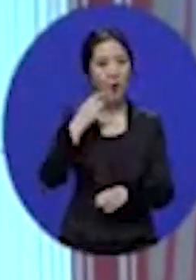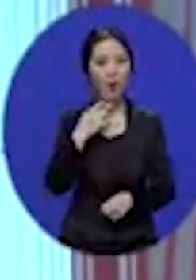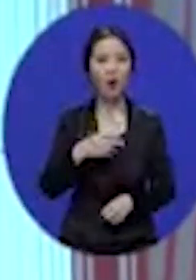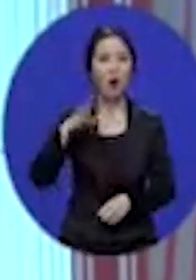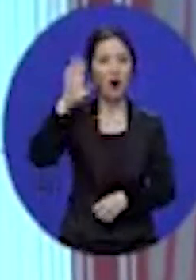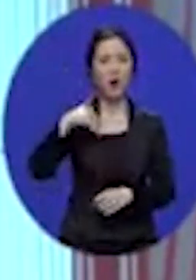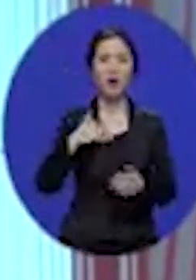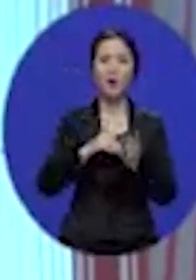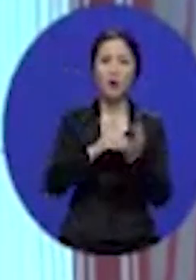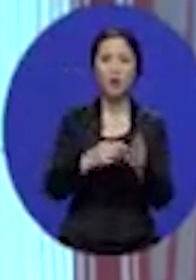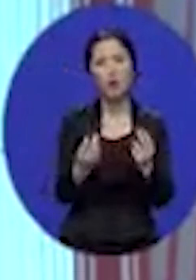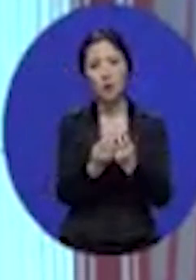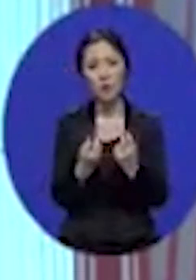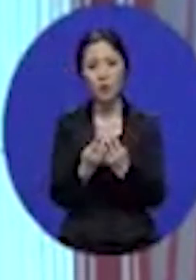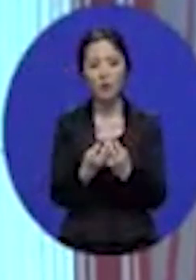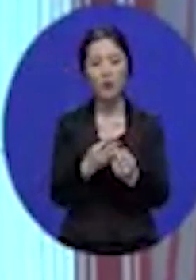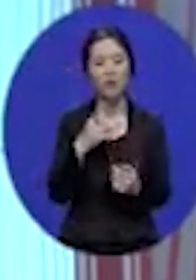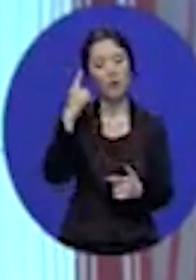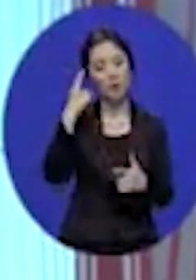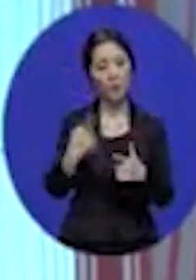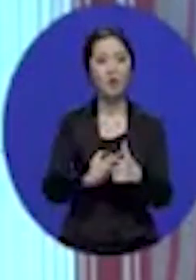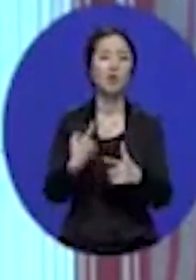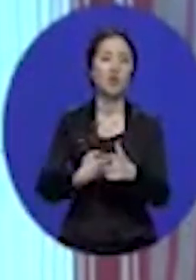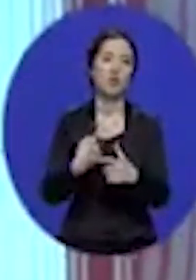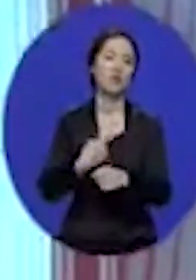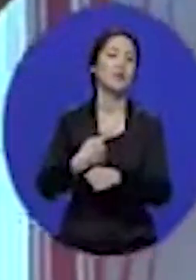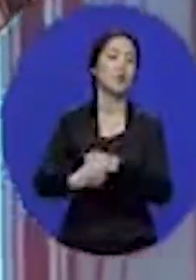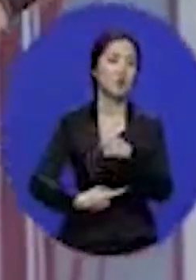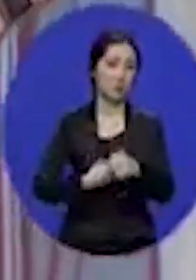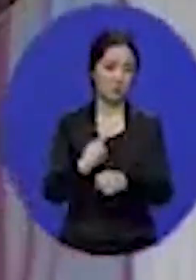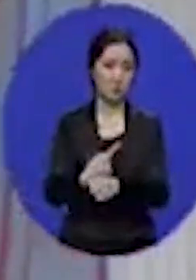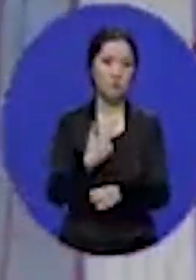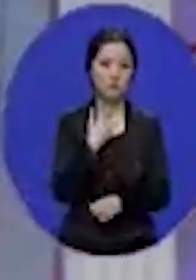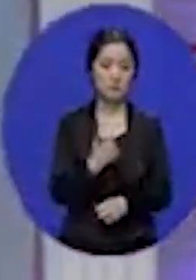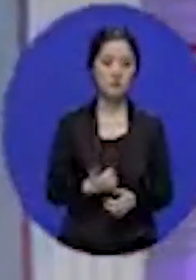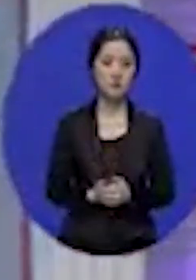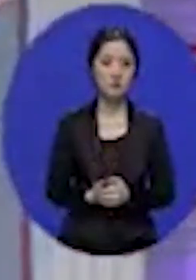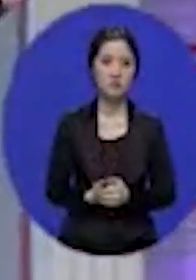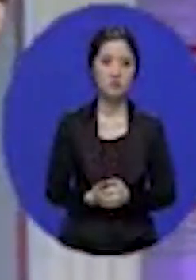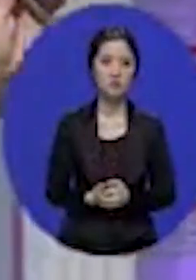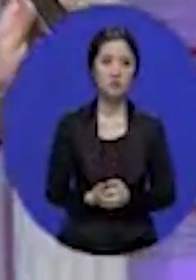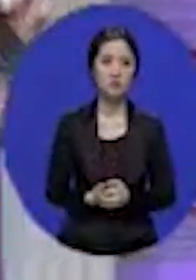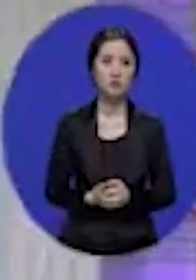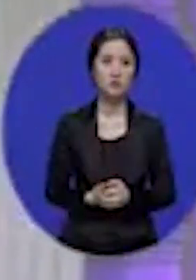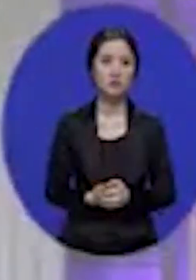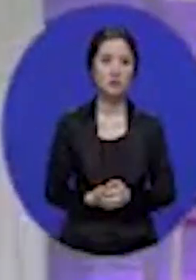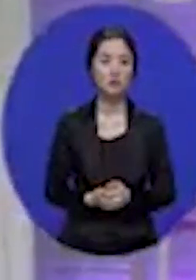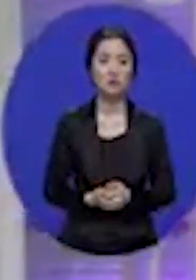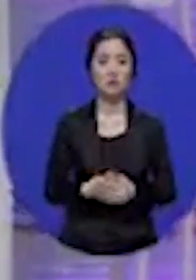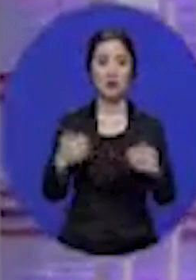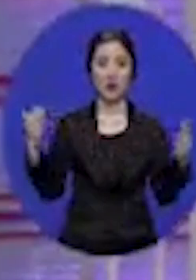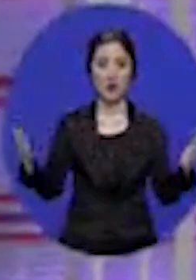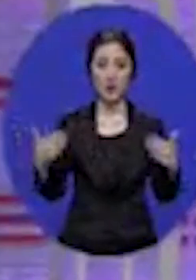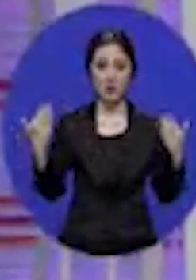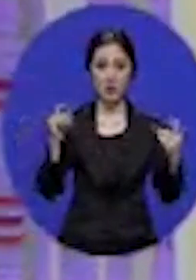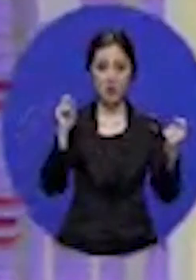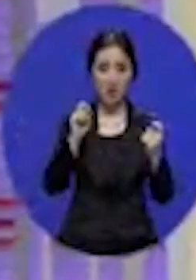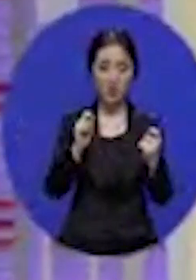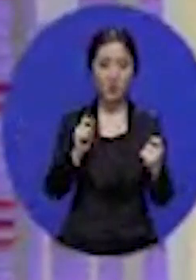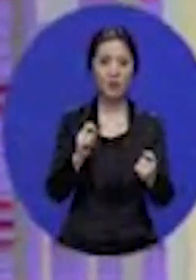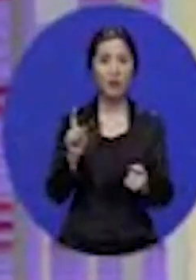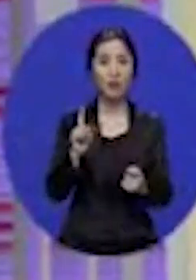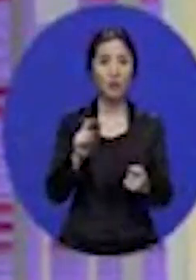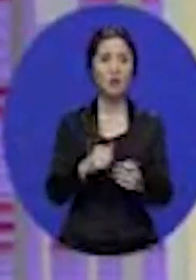막막한 그런 세월을 보내게 되죠. 그리고 이제 가을이 됐어요. 아 이러다가는 아나운서 시험은 이제 나이가 너무